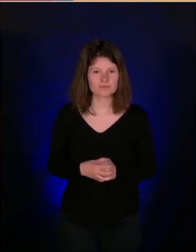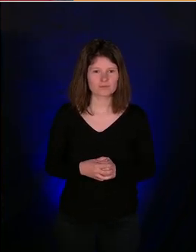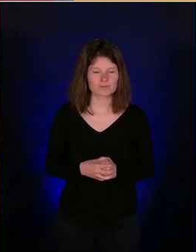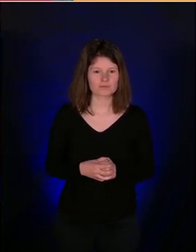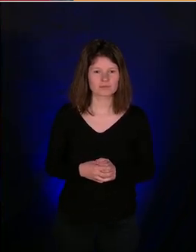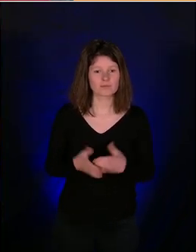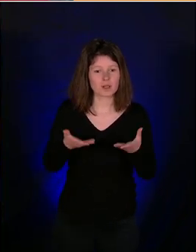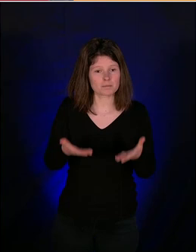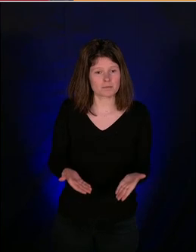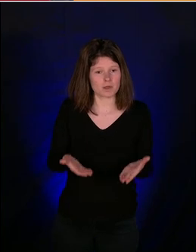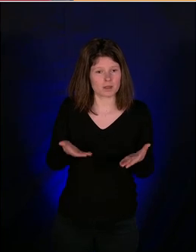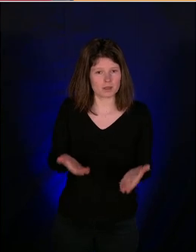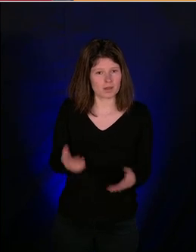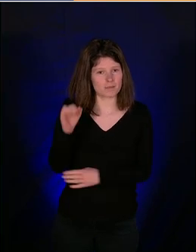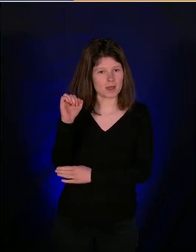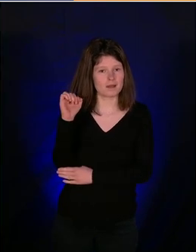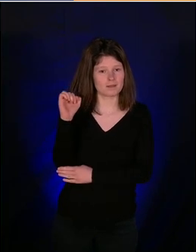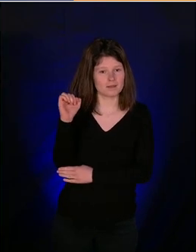Alors maintenant, les camarades,